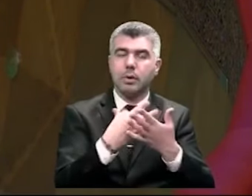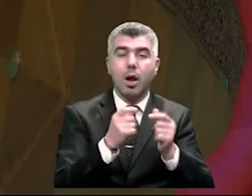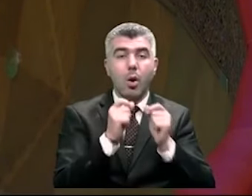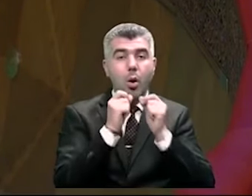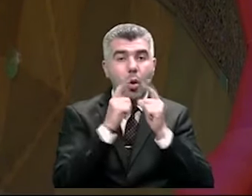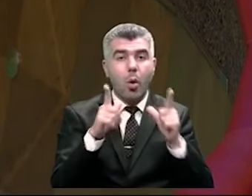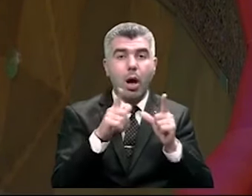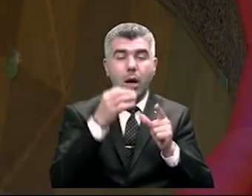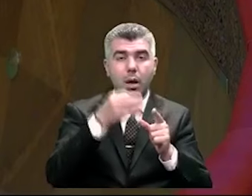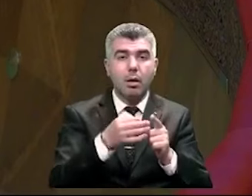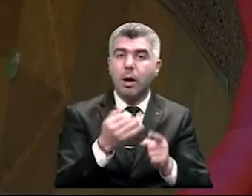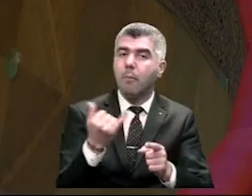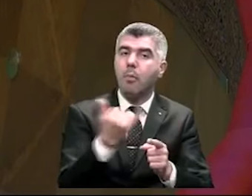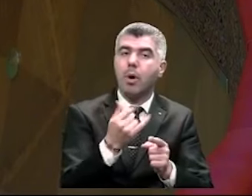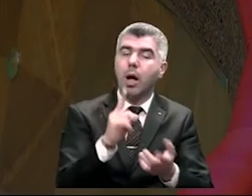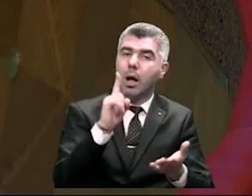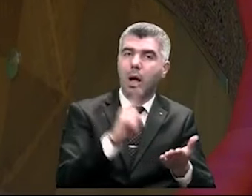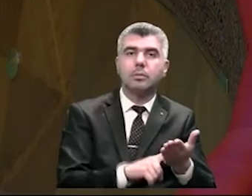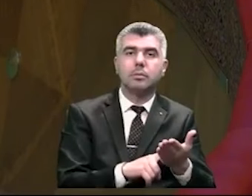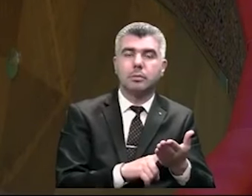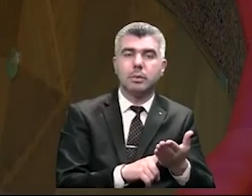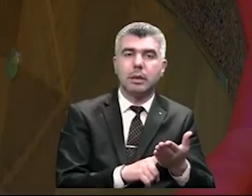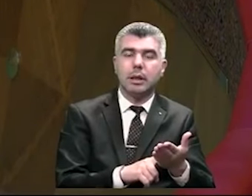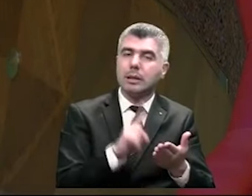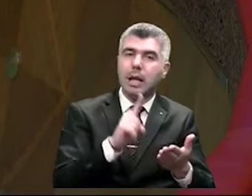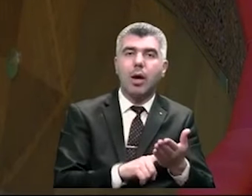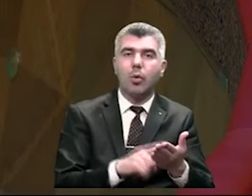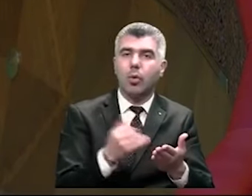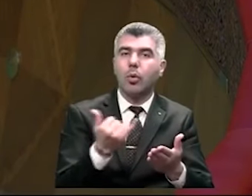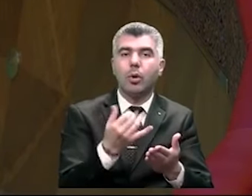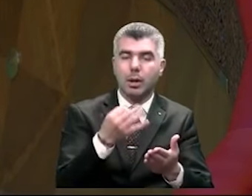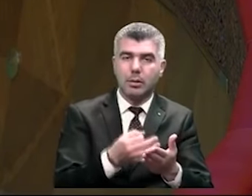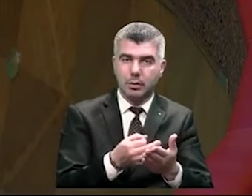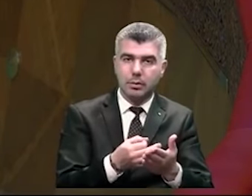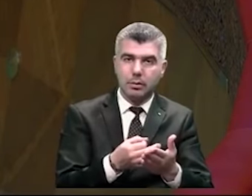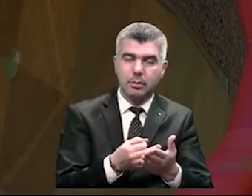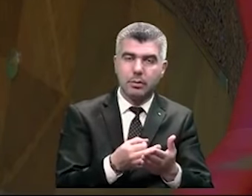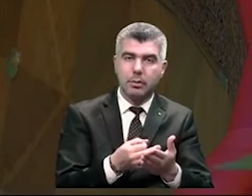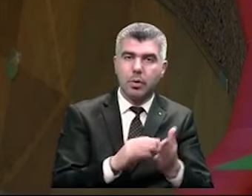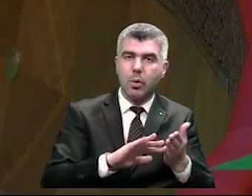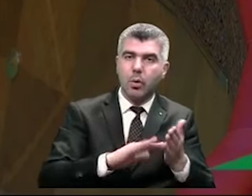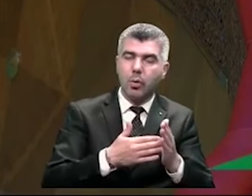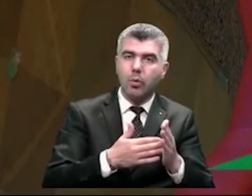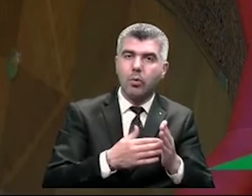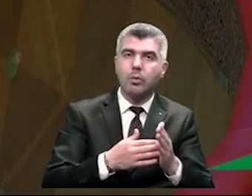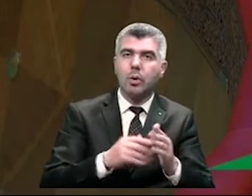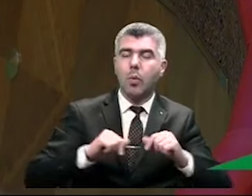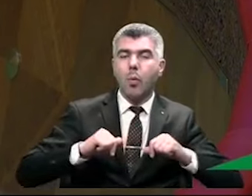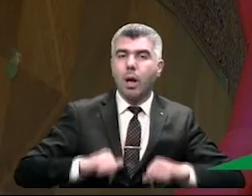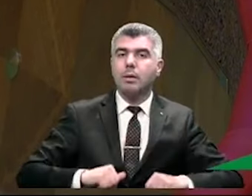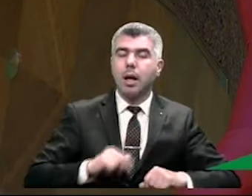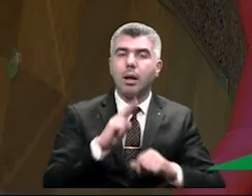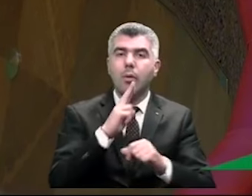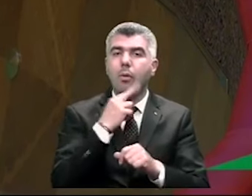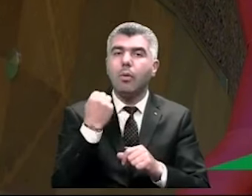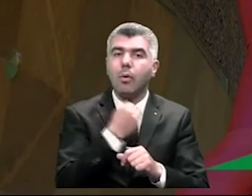والمهارات الذاتيه والكفاءات الافقيه ولات من من المسائل اللي اللي اللي كت نعطيها هذ الوزاره ديالنا والحكومه